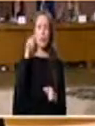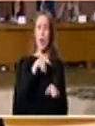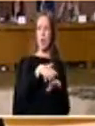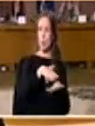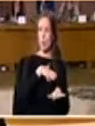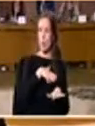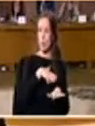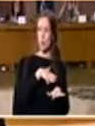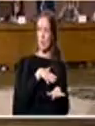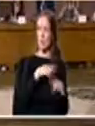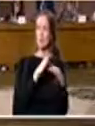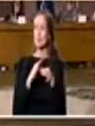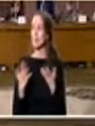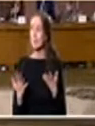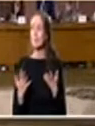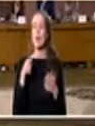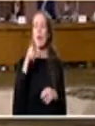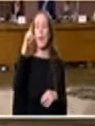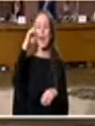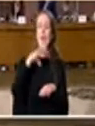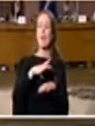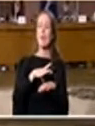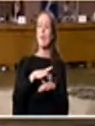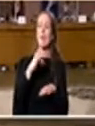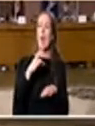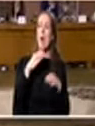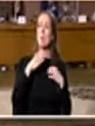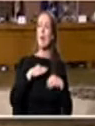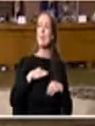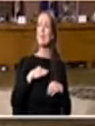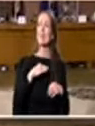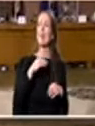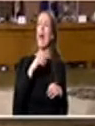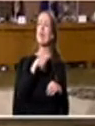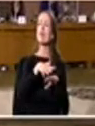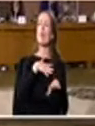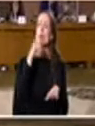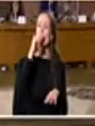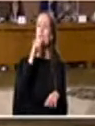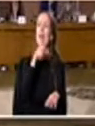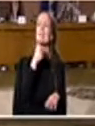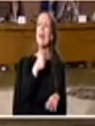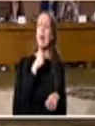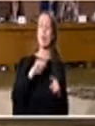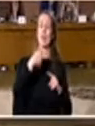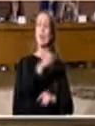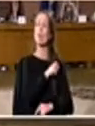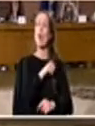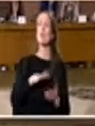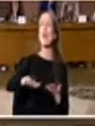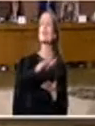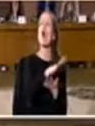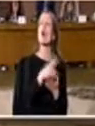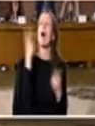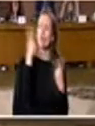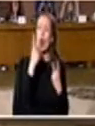je ideja predsednika Skupštine opštine Zaječar da naredne godine zona tolerancije bude održana u